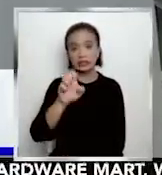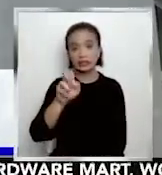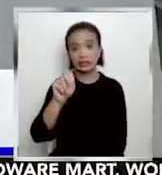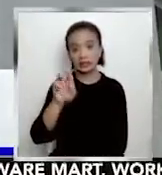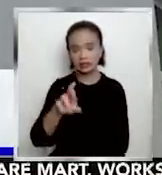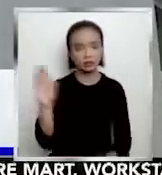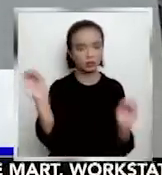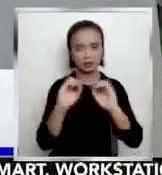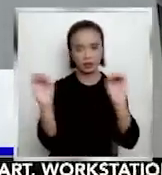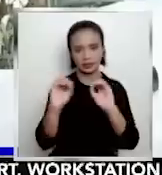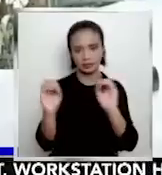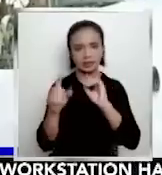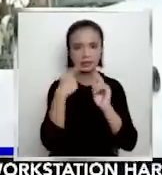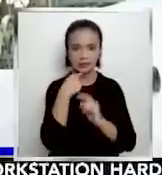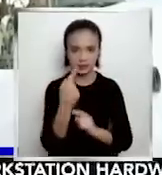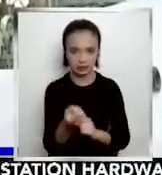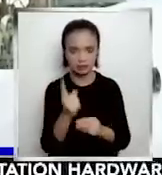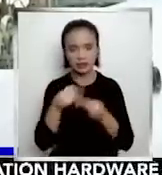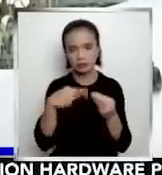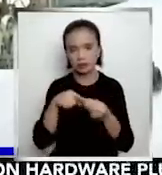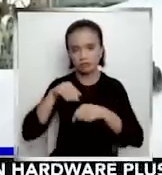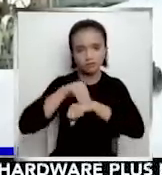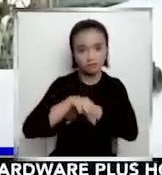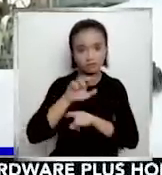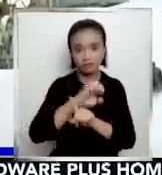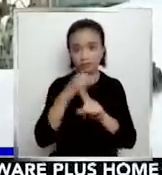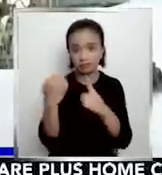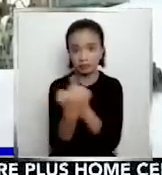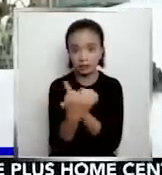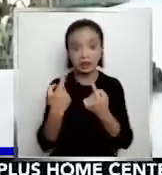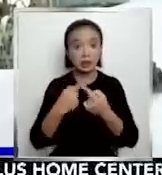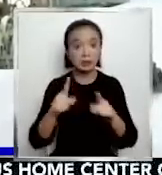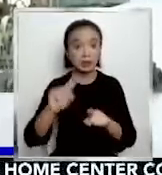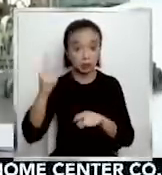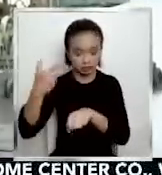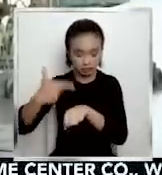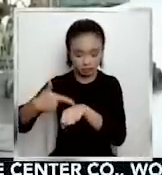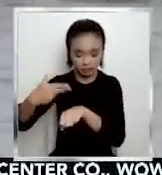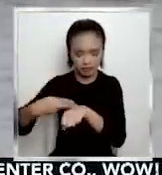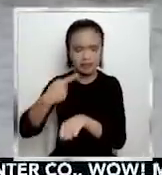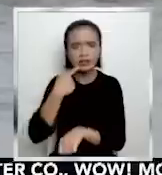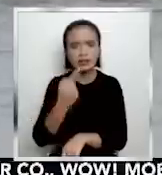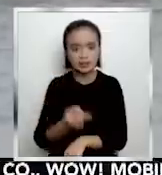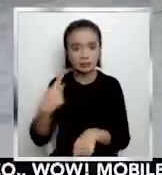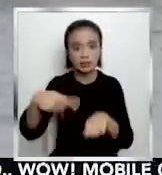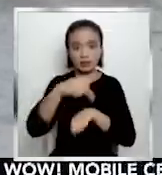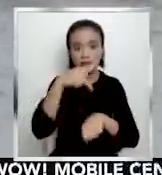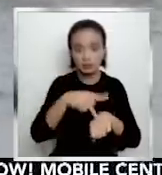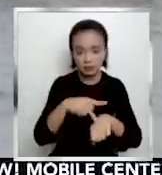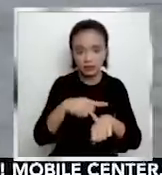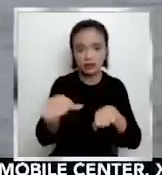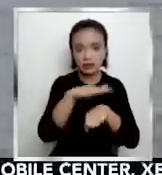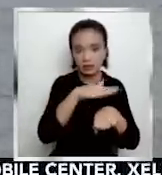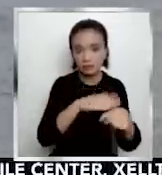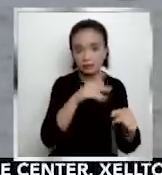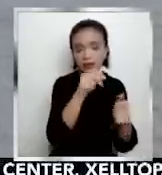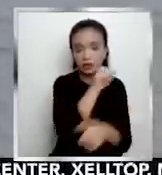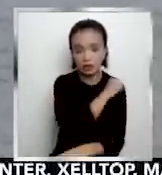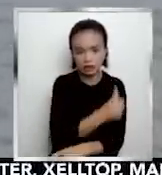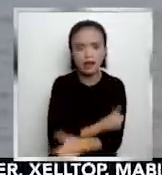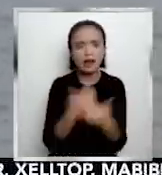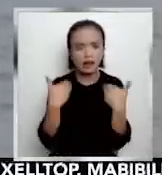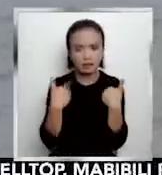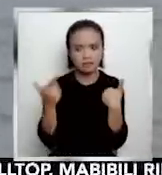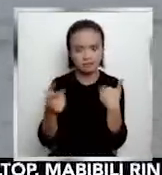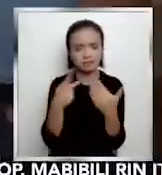sa epekto sa kalikasan. Pero kung kabuhayan lang na una nang sinabi ng Philippine Reclamation Authority na may mga proyekto sila para alalayan ang